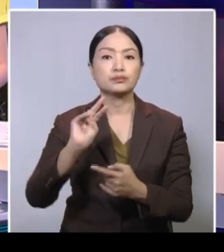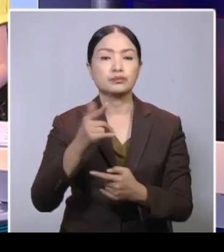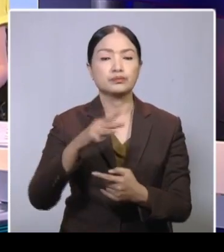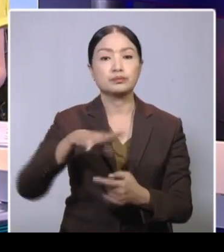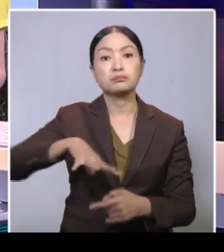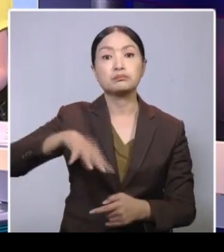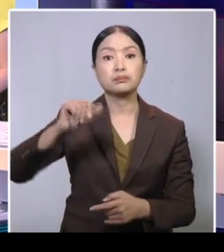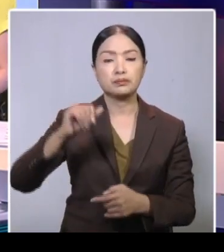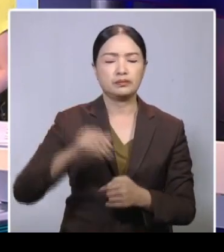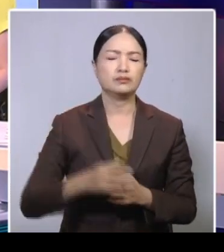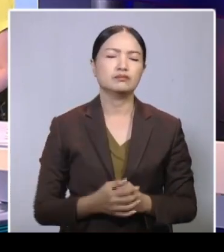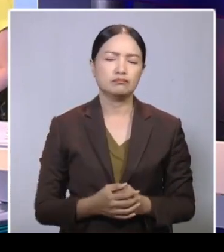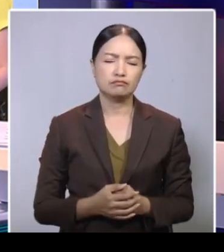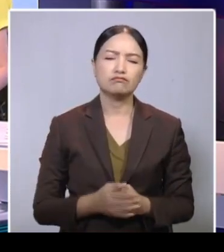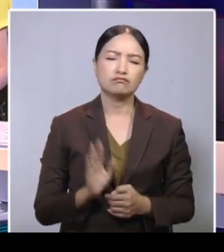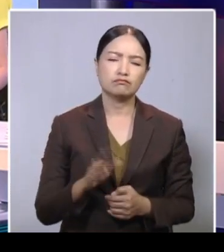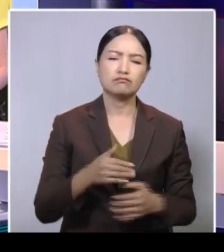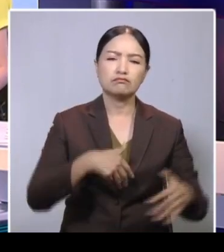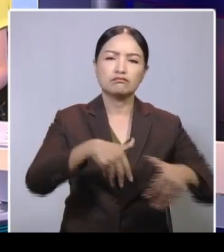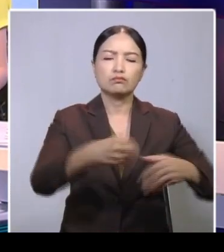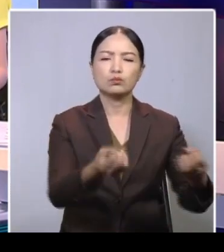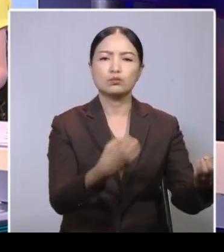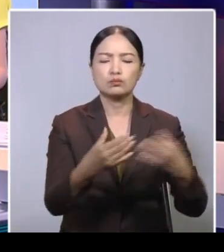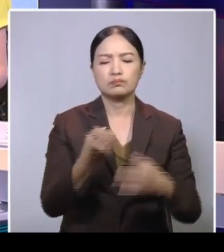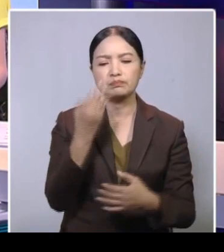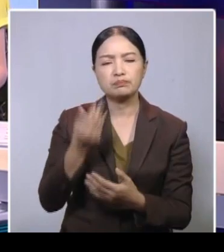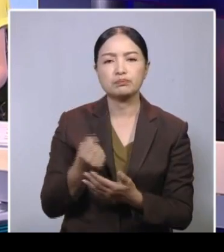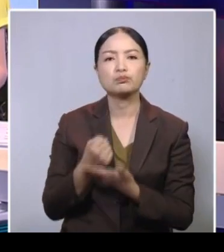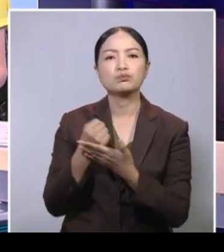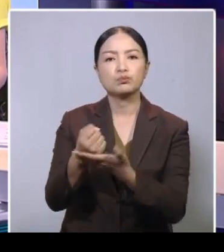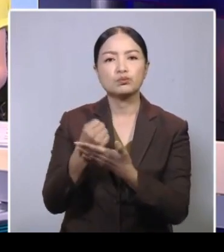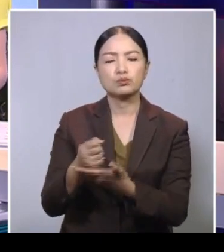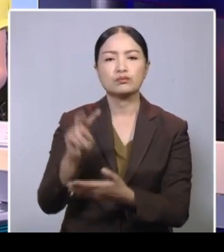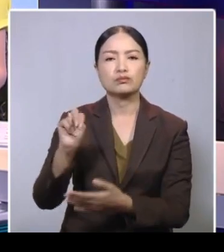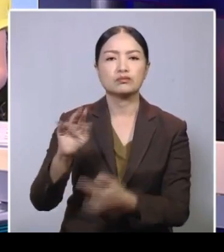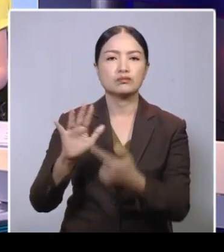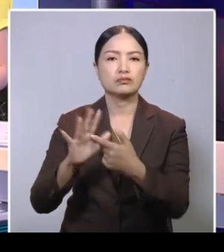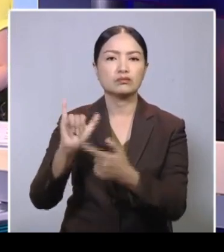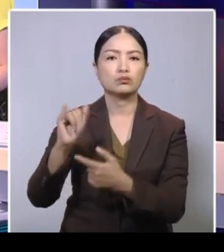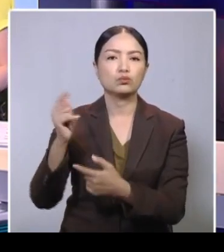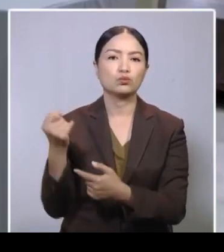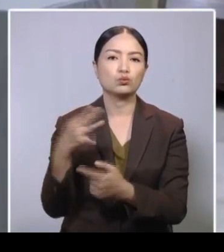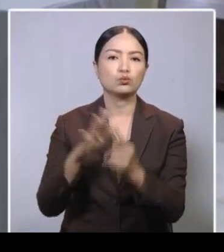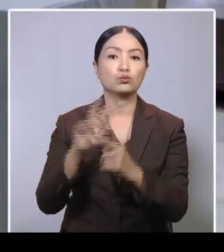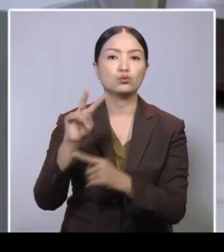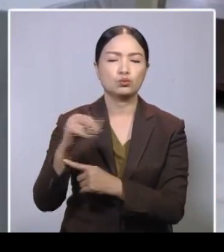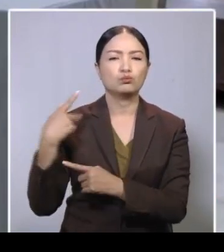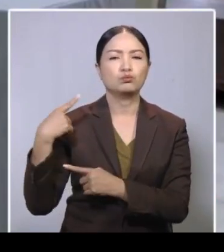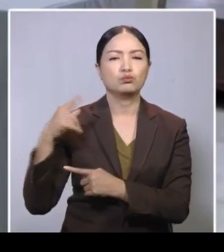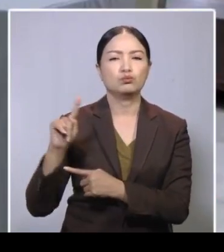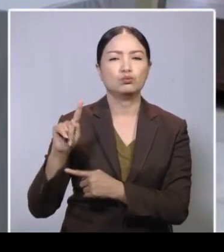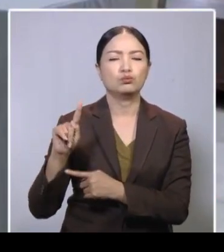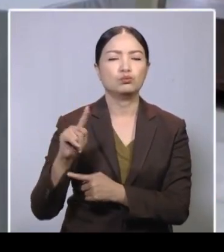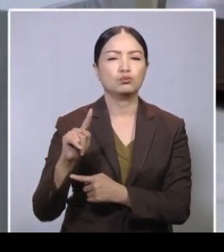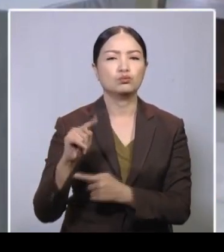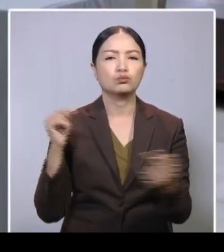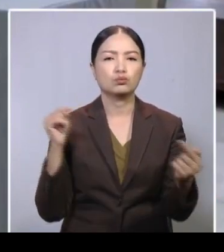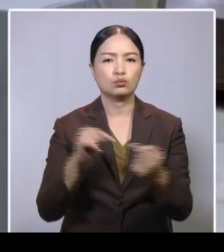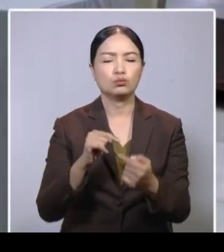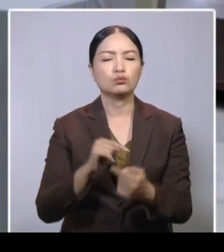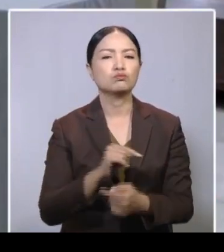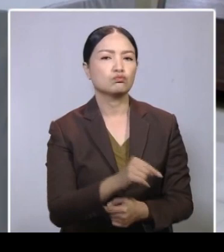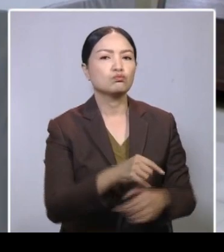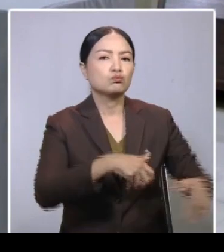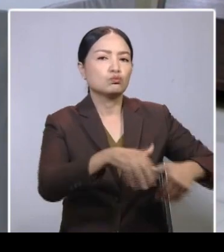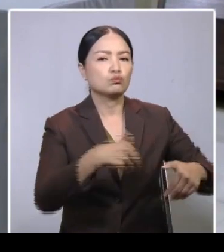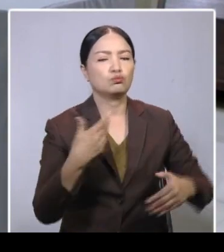นายทุนแล้วก็บริษัทที่พัฒนาอสังหาริมทรัพย์มากกว่าเป็นประโยชน์กับประชาชนนะคะโดยทางนายวิษณุทรัพย์สมพล